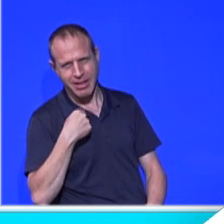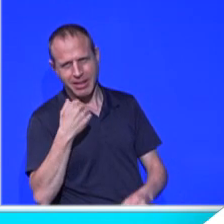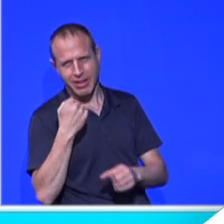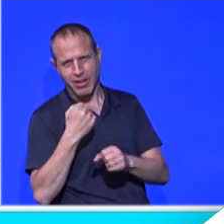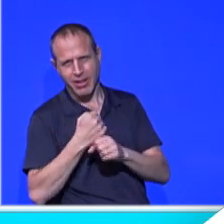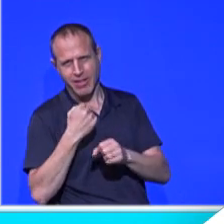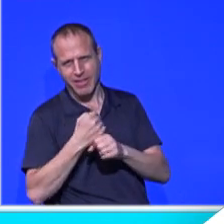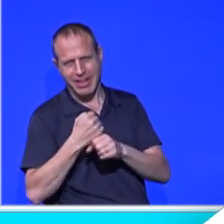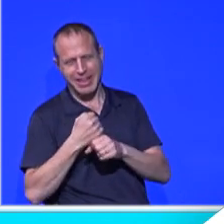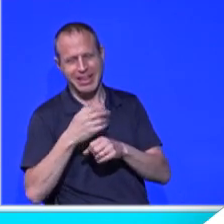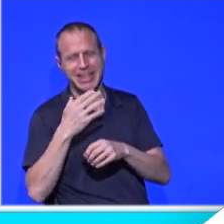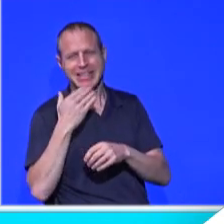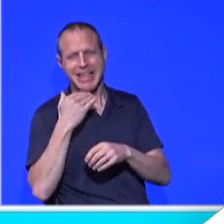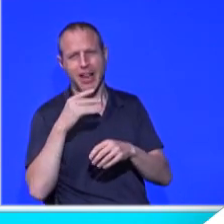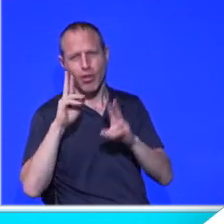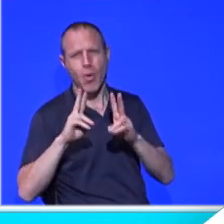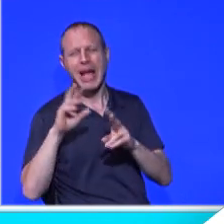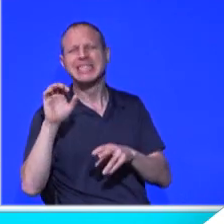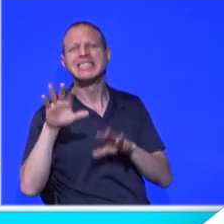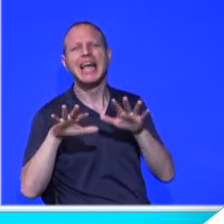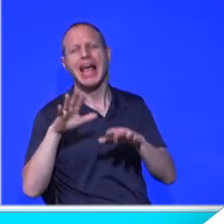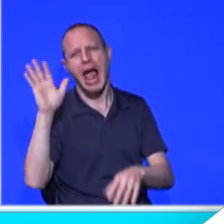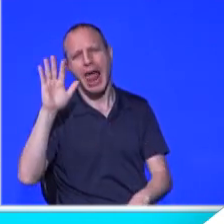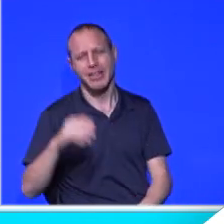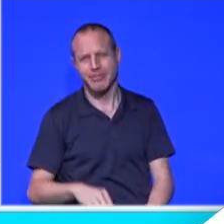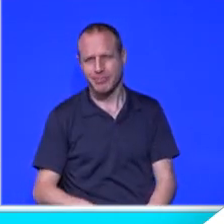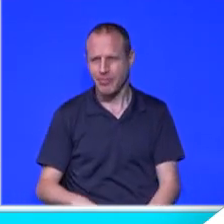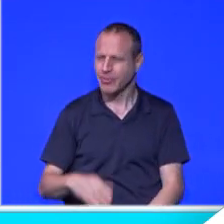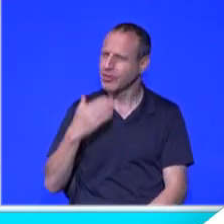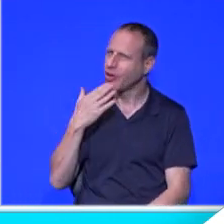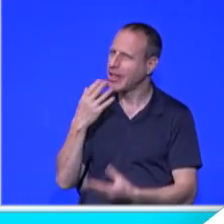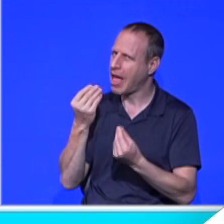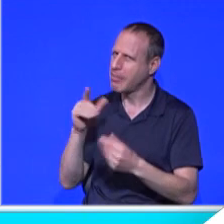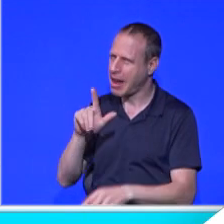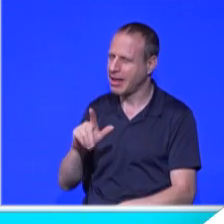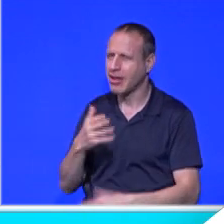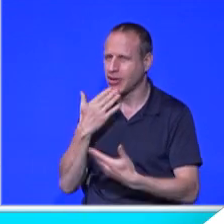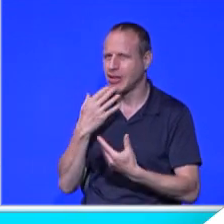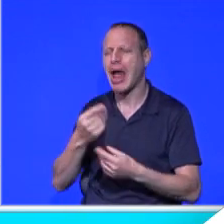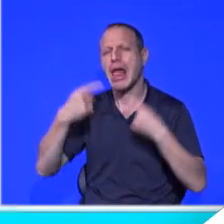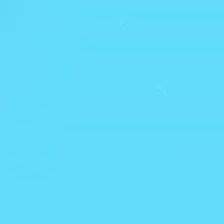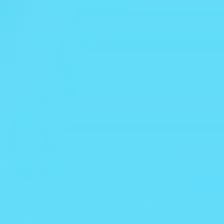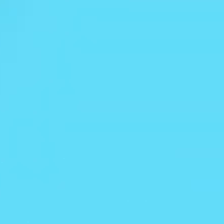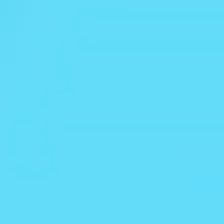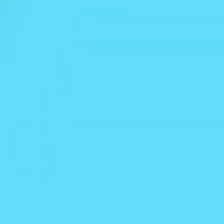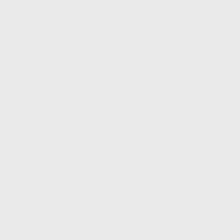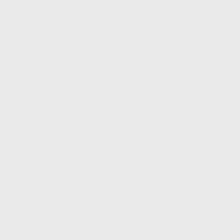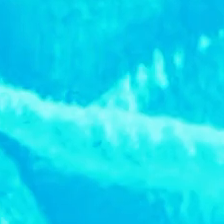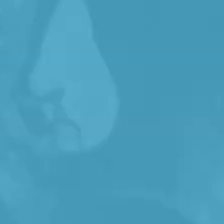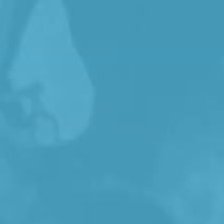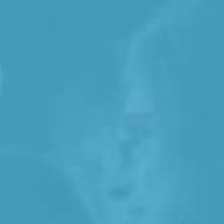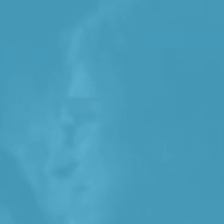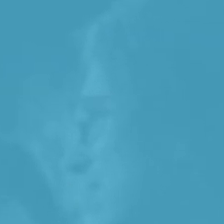אינטלקטואל סקרן, לא? אהלן. תודה, תודה רבה לך. ימים טובים, תודה. אמן, אמן.